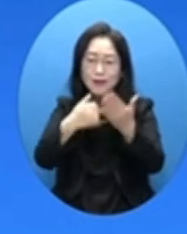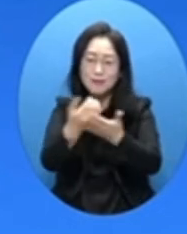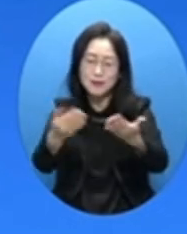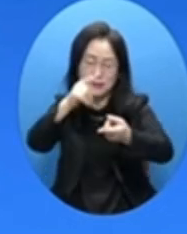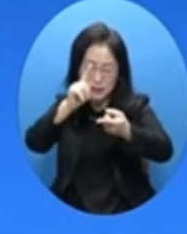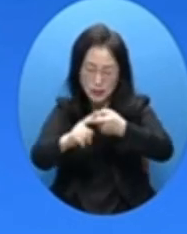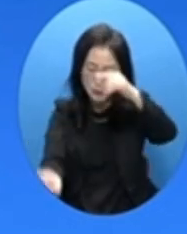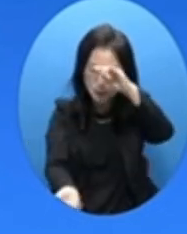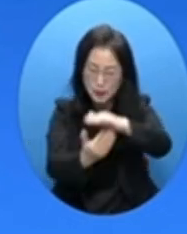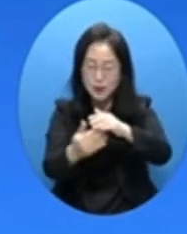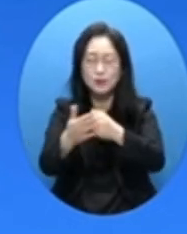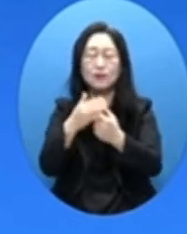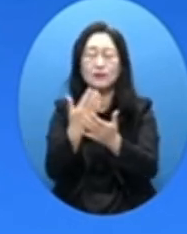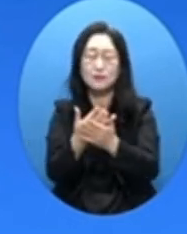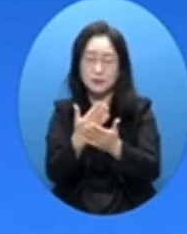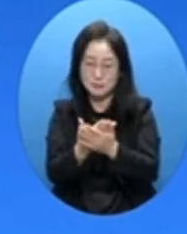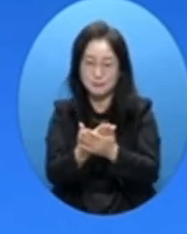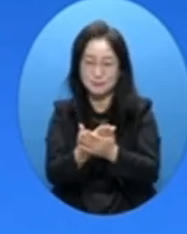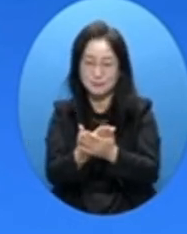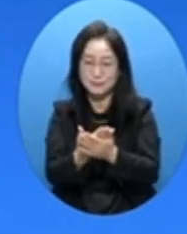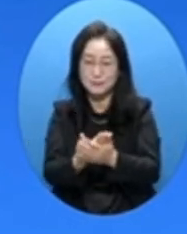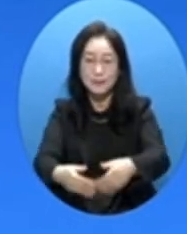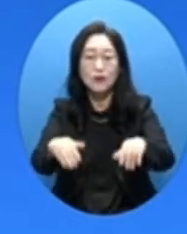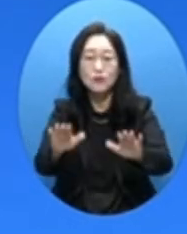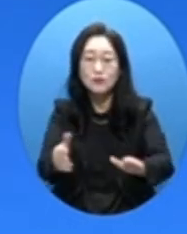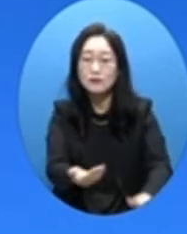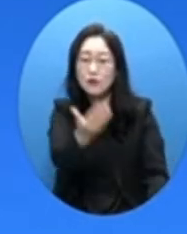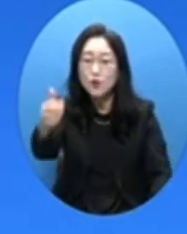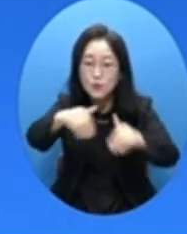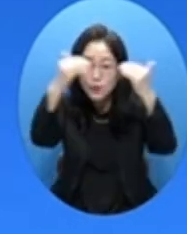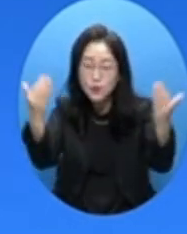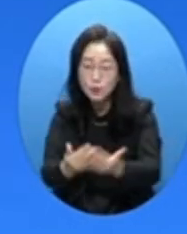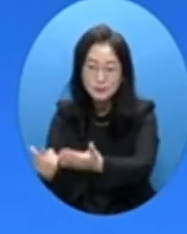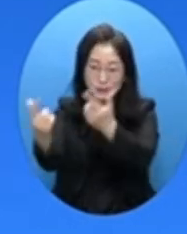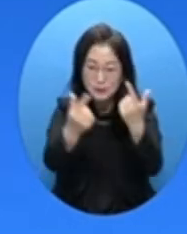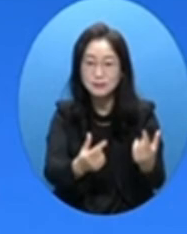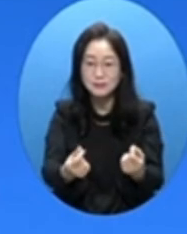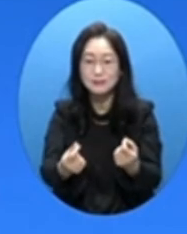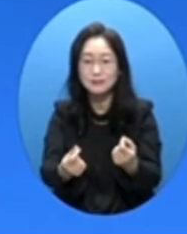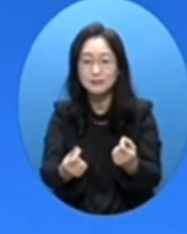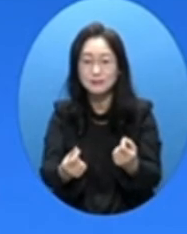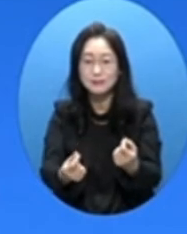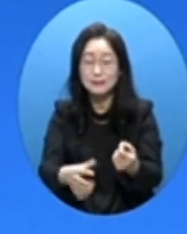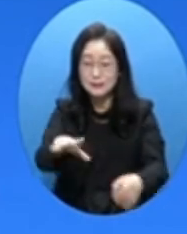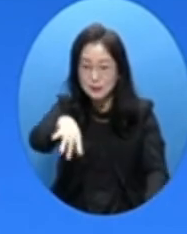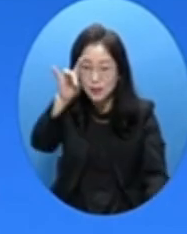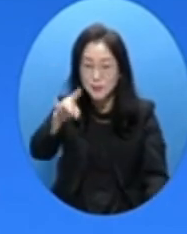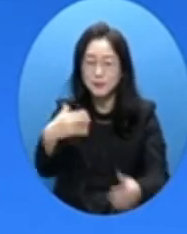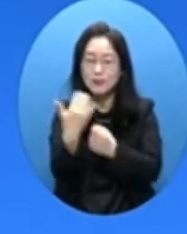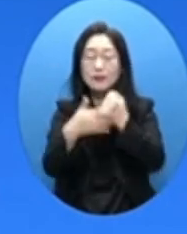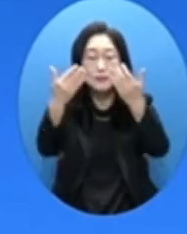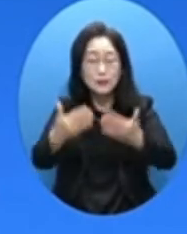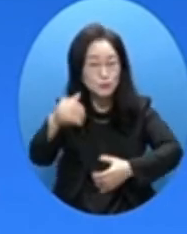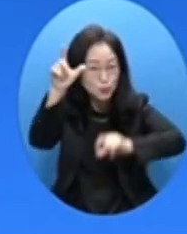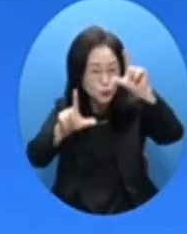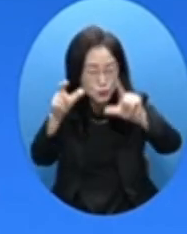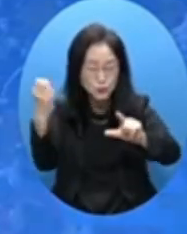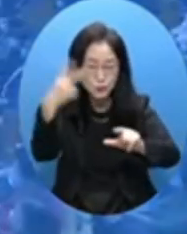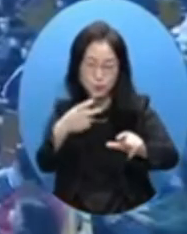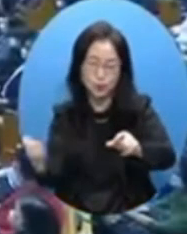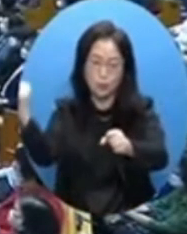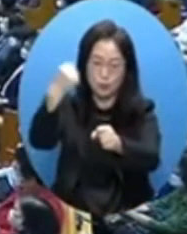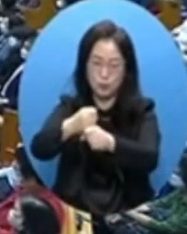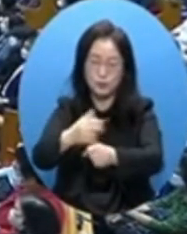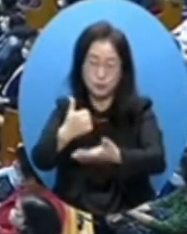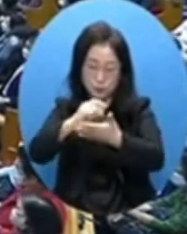주님의 권을 되게 하여 주옵소서 오늘 여러분 모두가 그 처음 은혜받은 모습을 회복하게 되기를